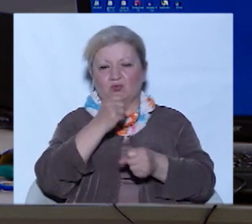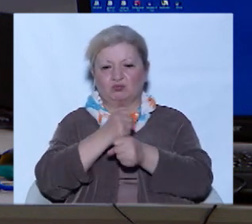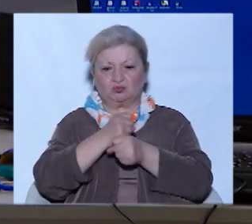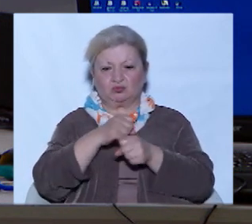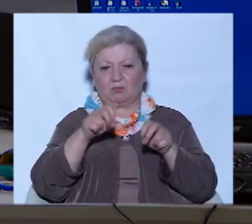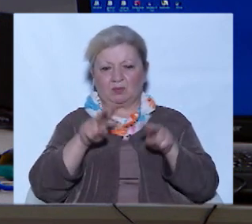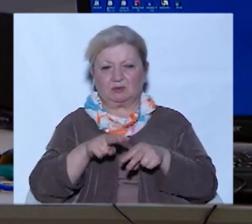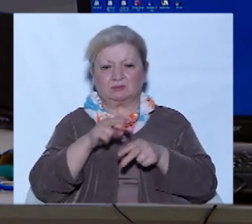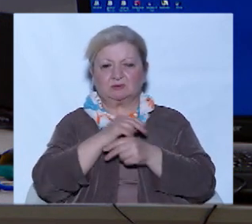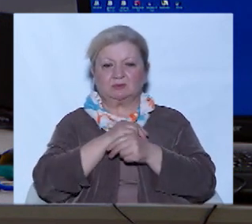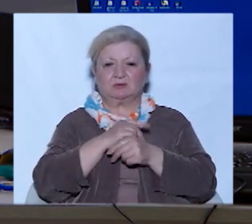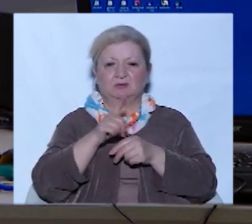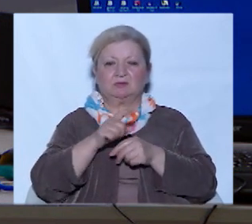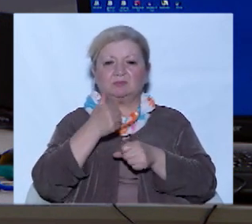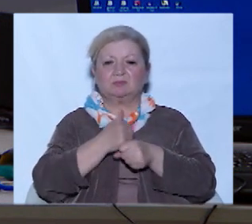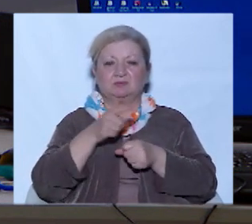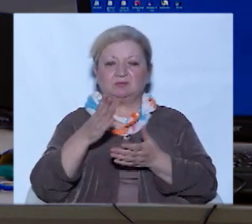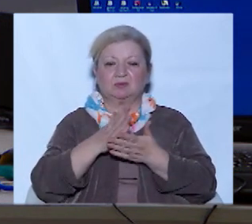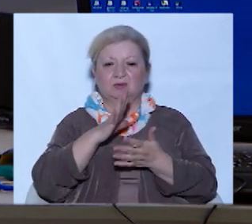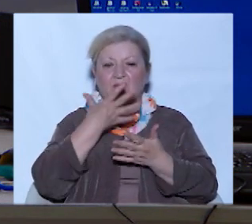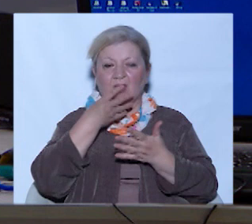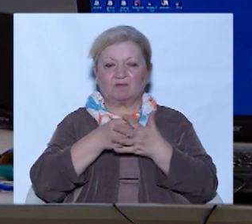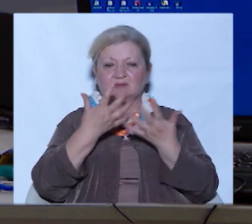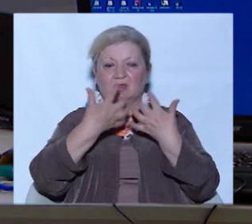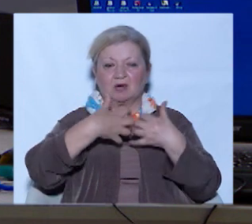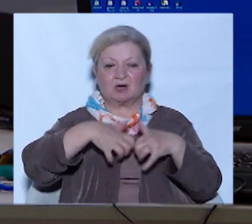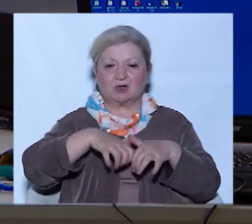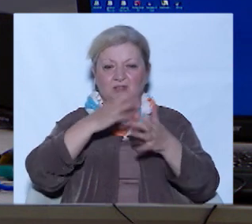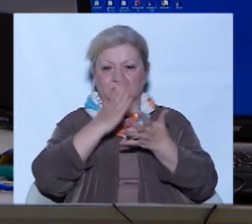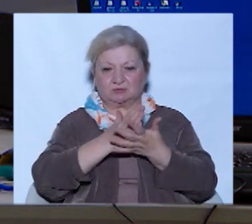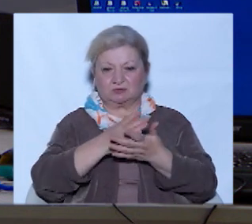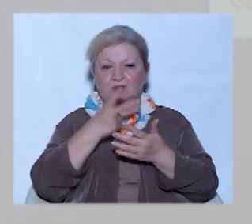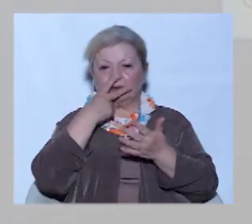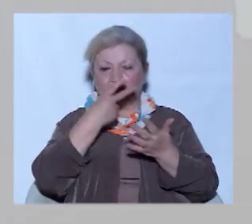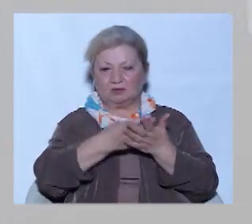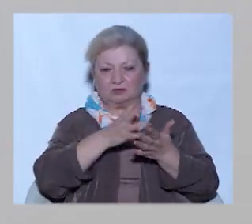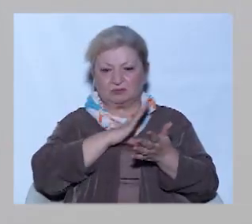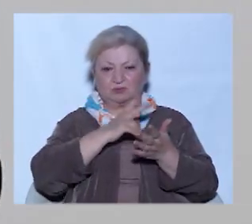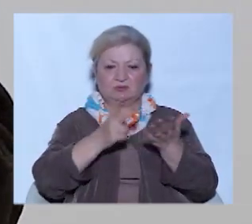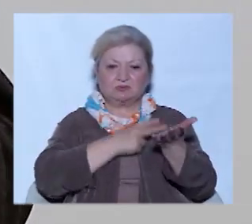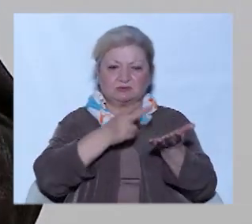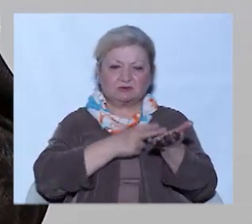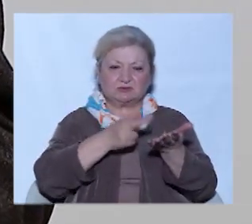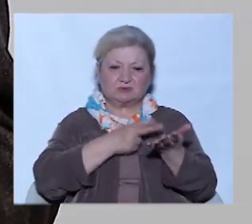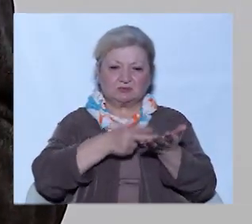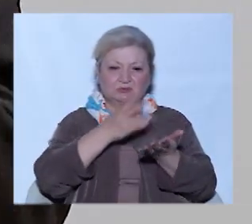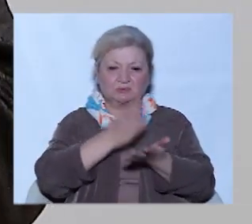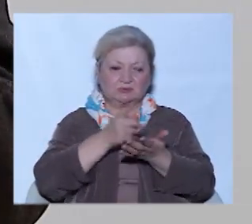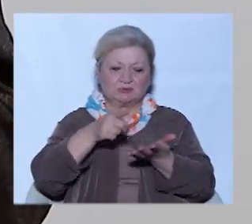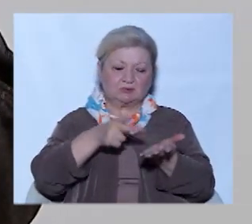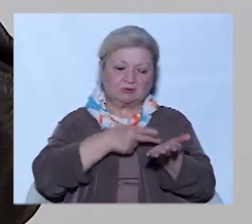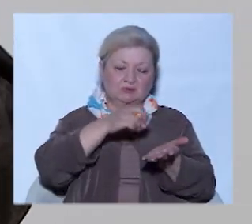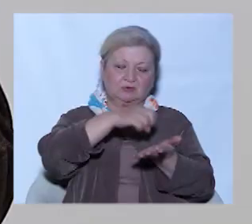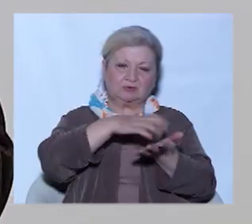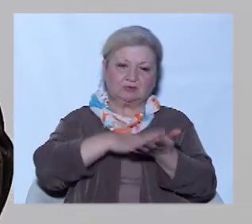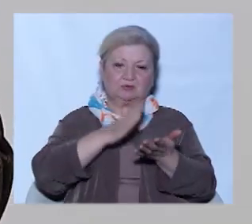ამის მეორე მას აქვს მეორე რეჟიმი, რაც არის ყველაზე მთავარი, ინტერაქტიული რეჟიმი. ახლა თქვენ გვინახავთ ციგნებიც, რომ რაღაც შევეხებით და